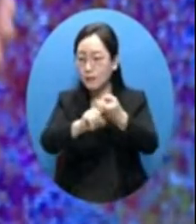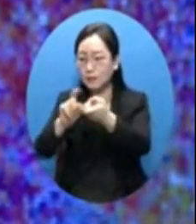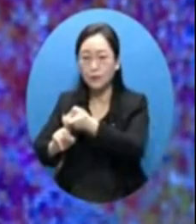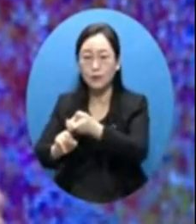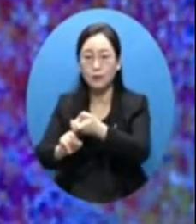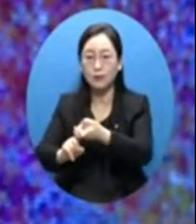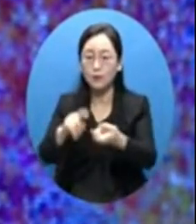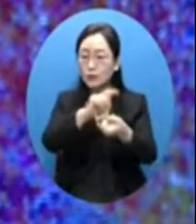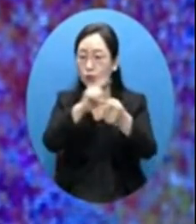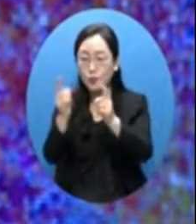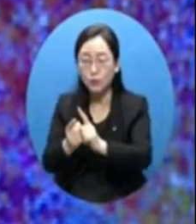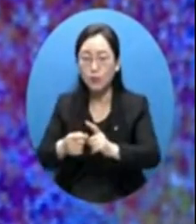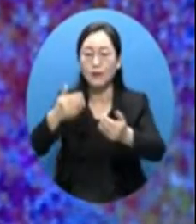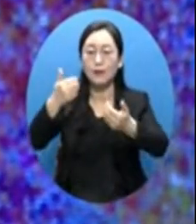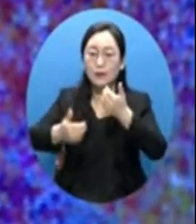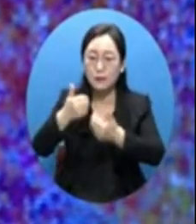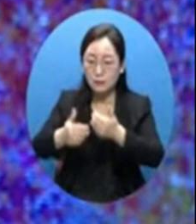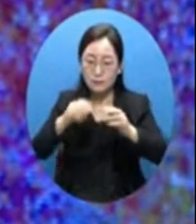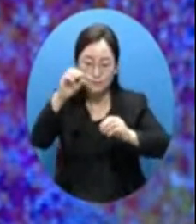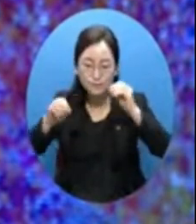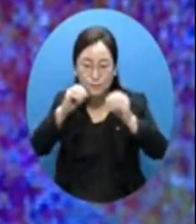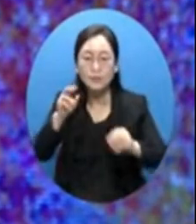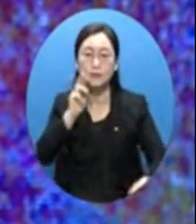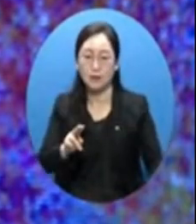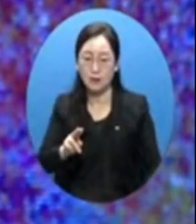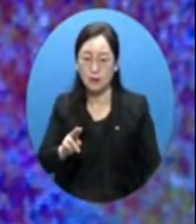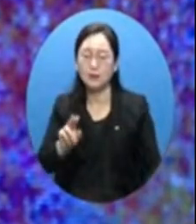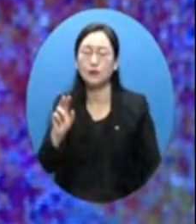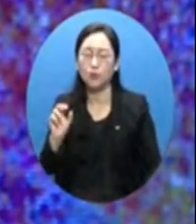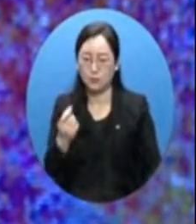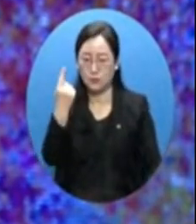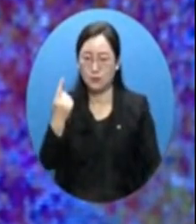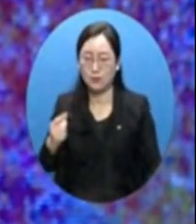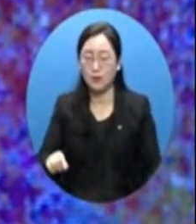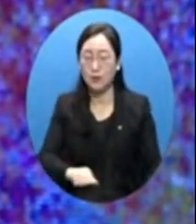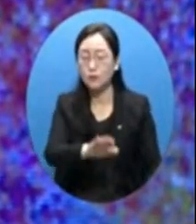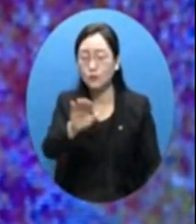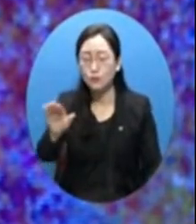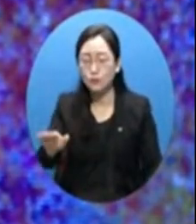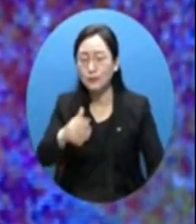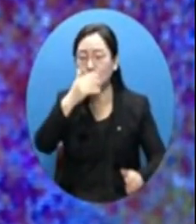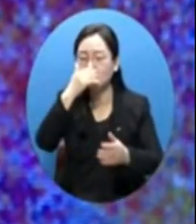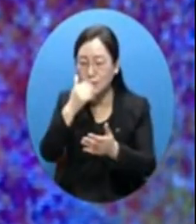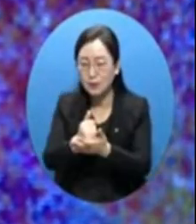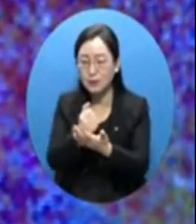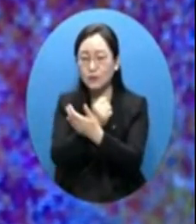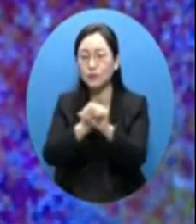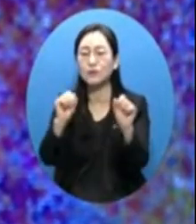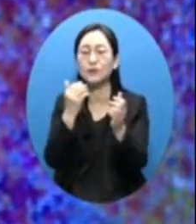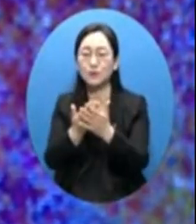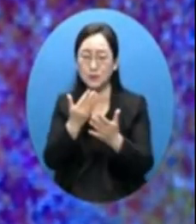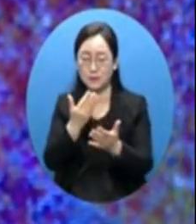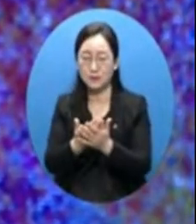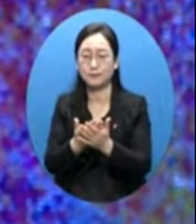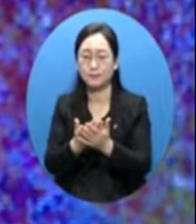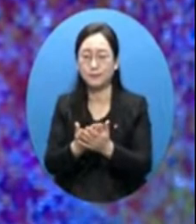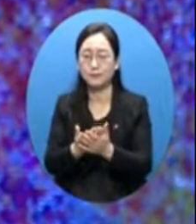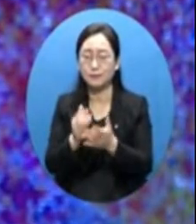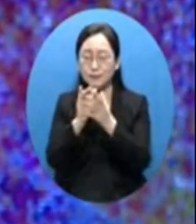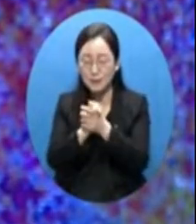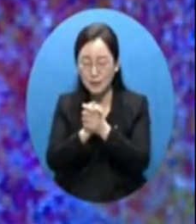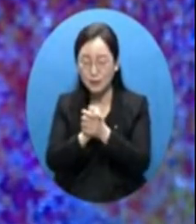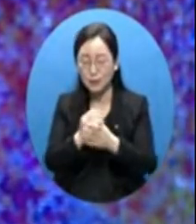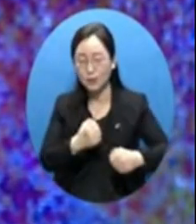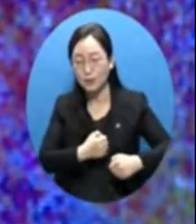서로 갈등이 심해졌습니다. 주님, 우리의 죄를 용서하여 주옵시고 기도하지 않은